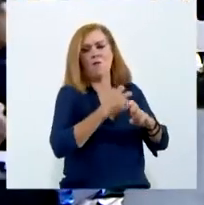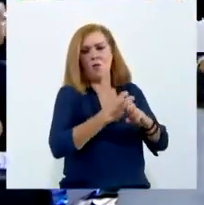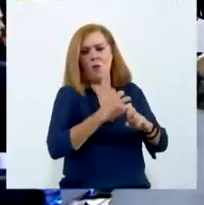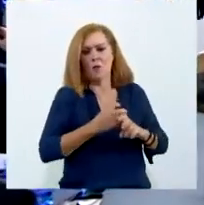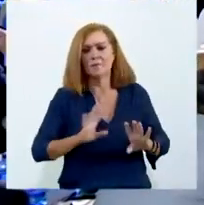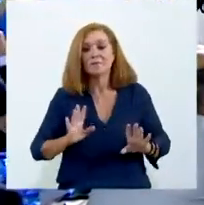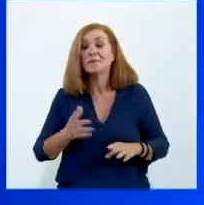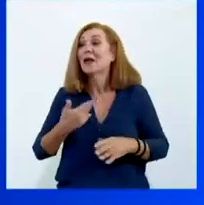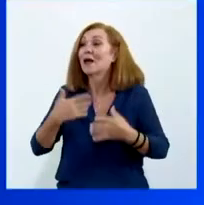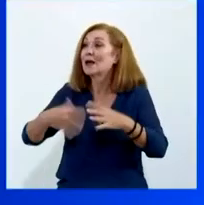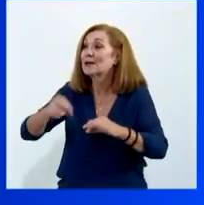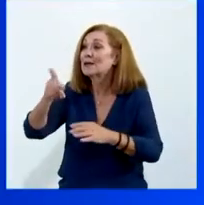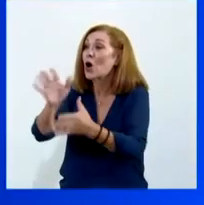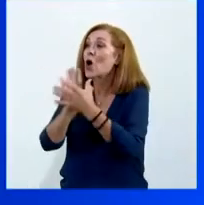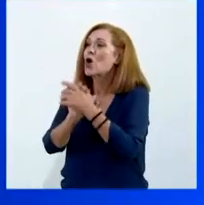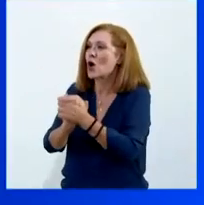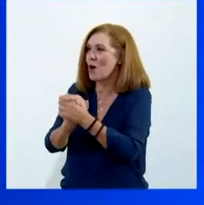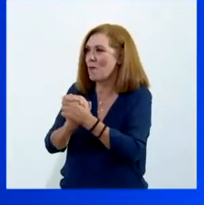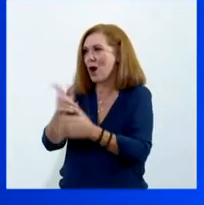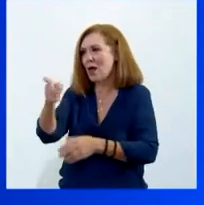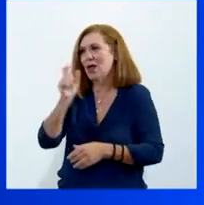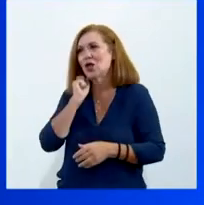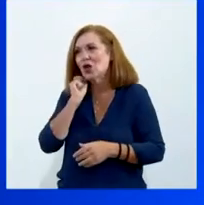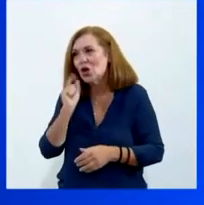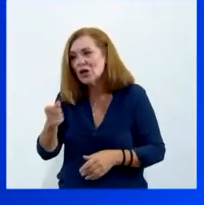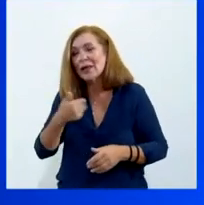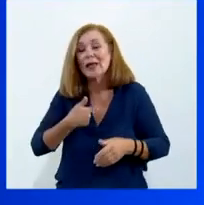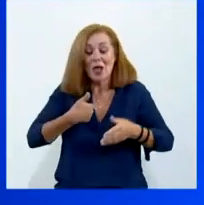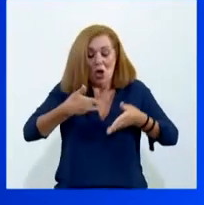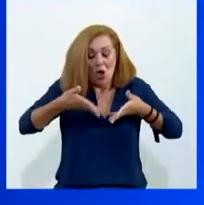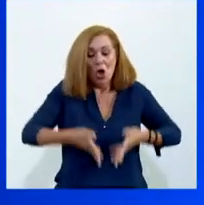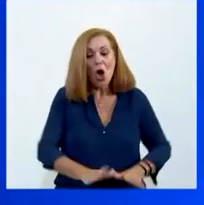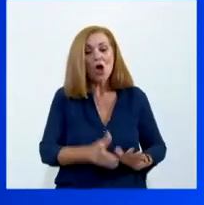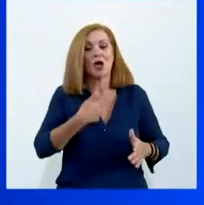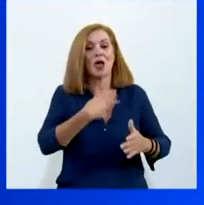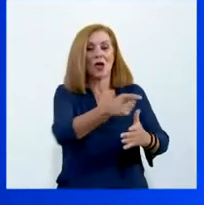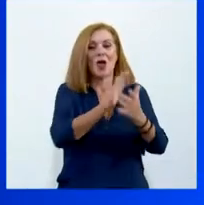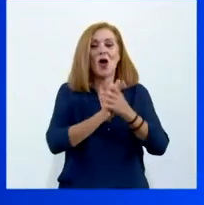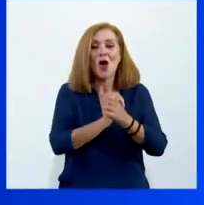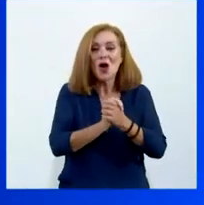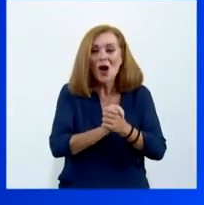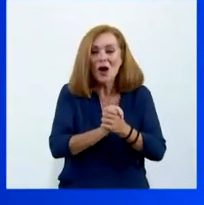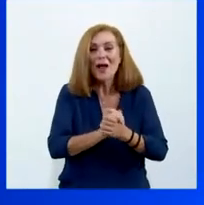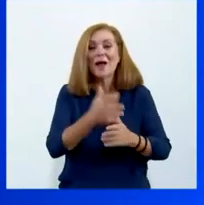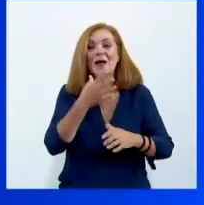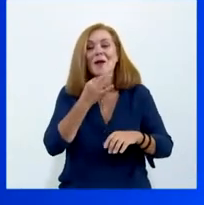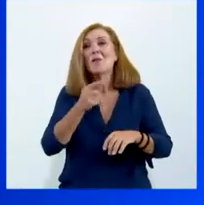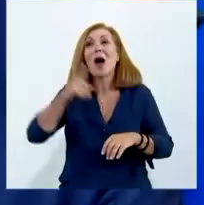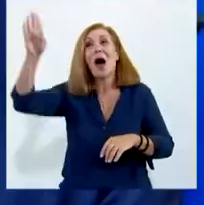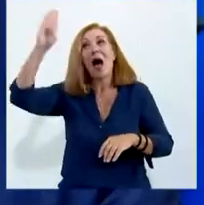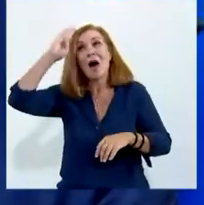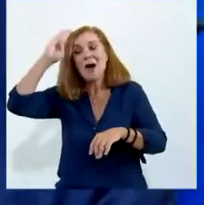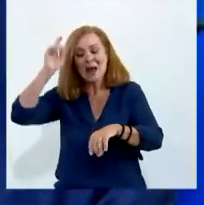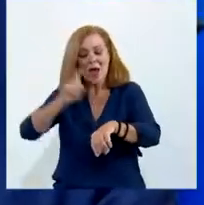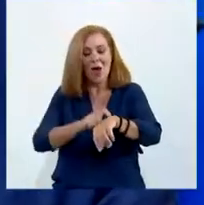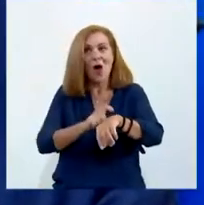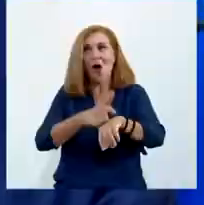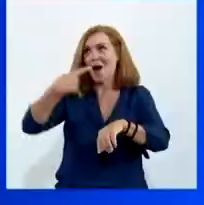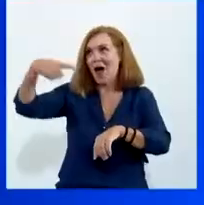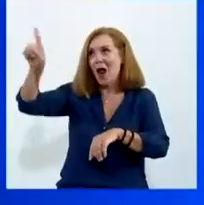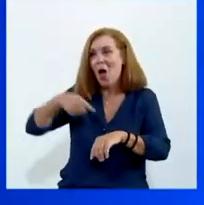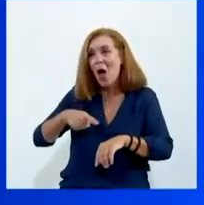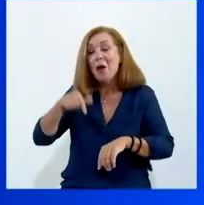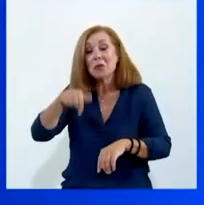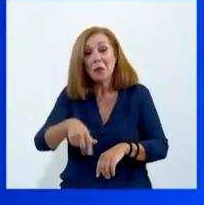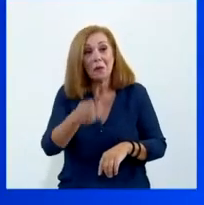Καταρχάς, χρόνια πολλά, κύριε Φασουλάκη. Χρόνια πολλά και στην κόρη μου, η οποία νομίζω ότι με τη διαφορά της ώρας στην Αμερική αμφιβάλλω αν θα βλέπει αυτή